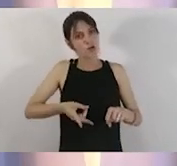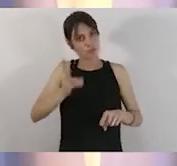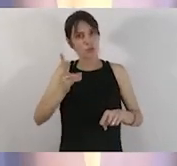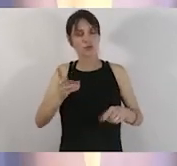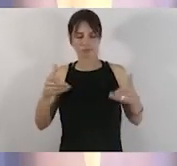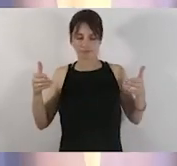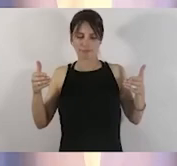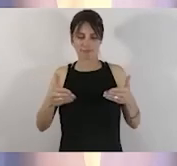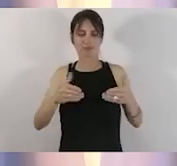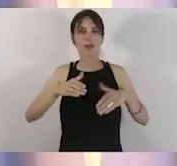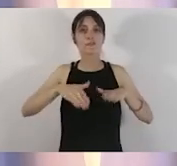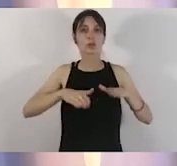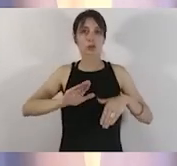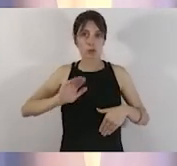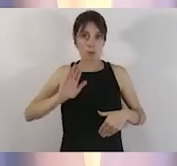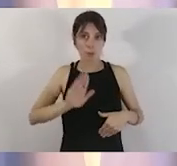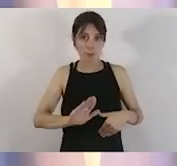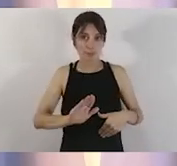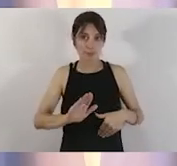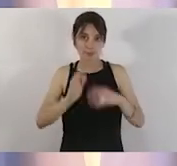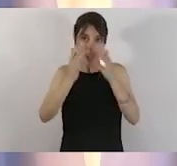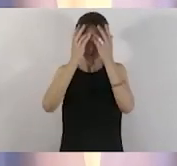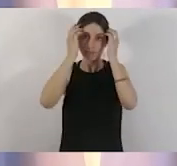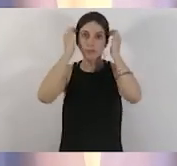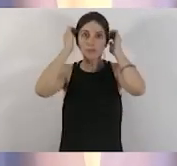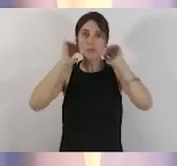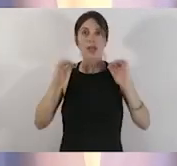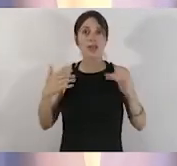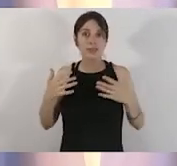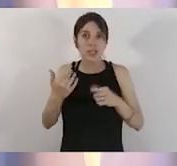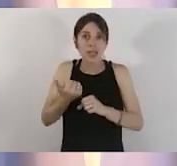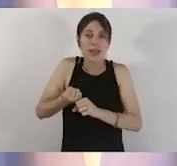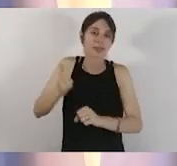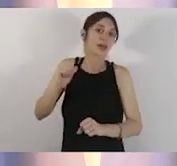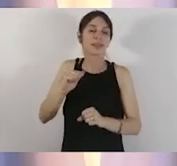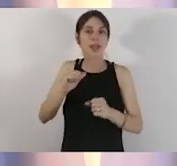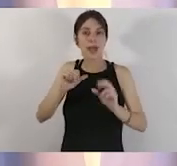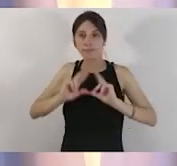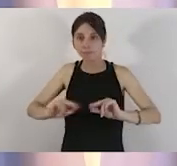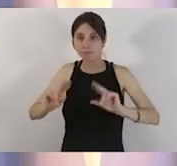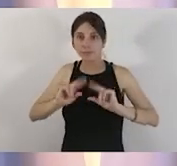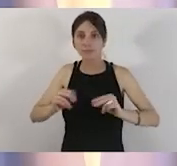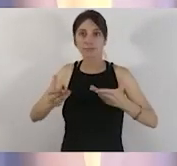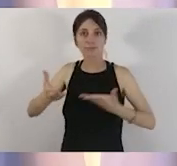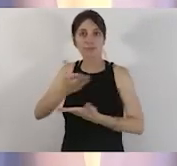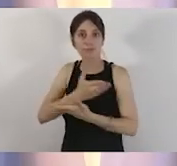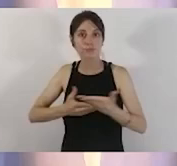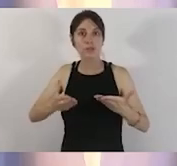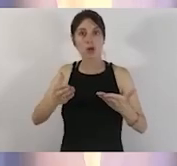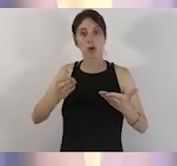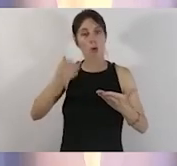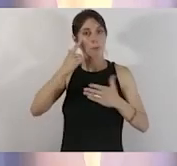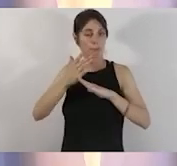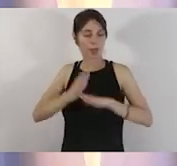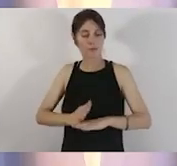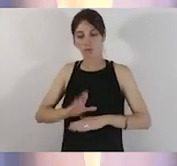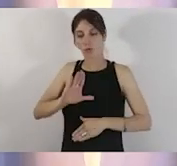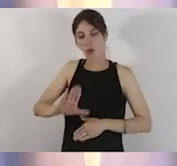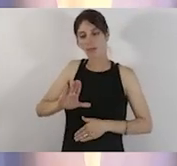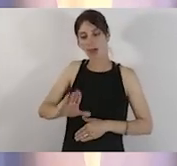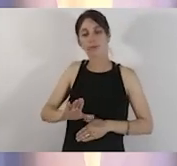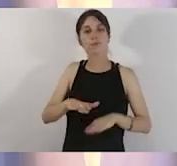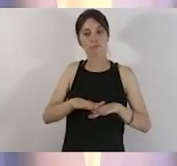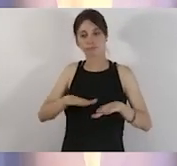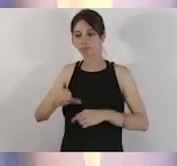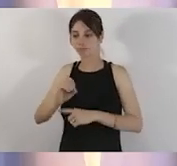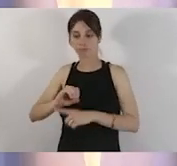Hein. Donc, on en avait parlé l'année dernière, c'était un peu prévu comme ça, et donc en investissement,